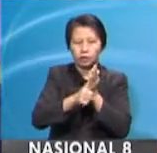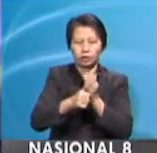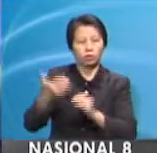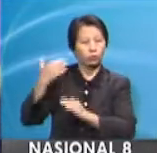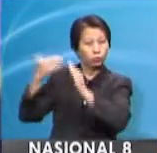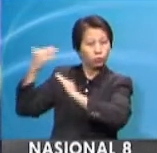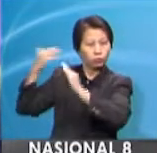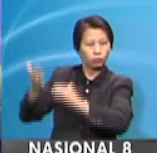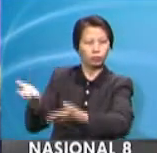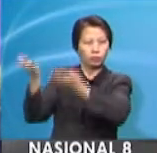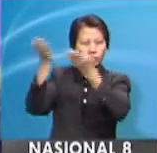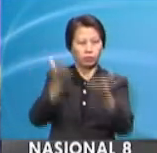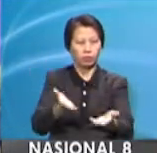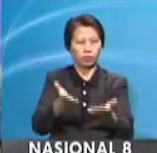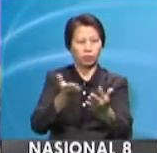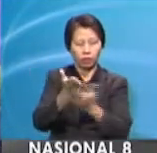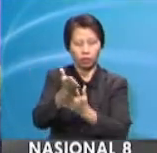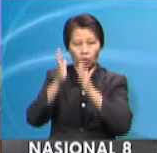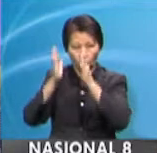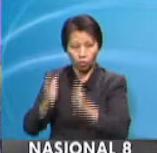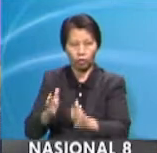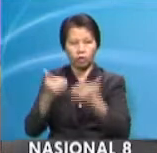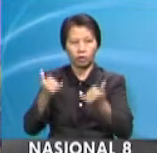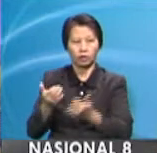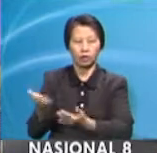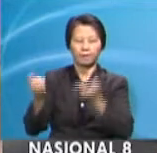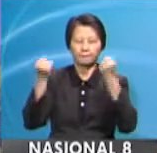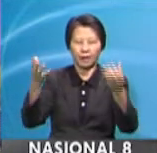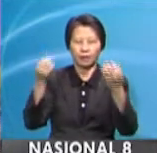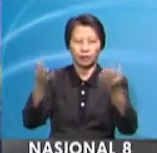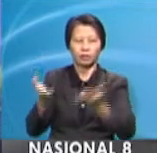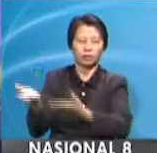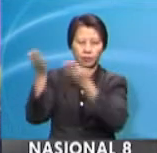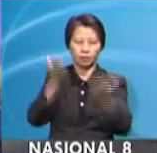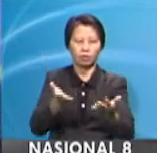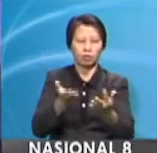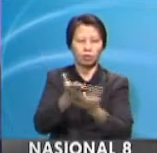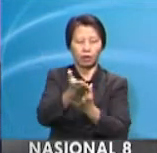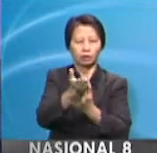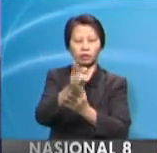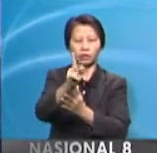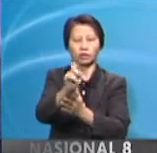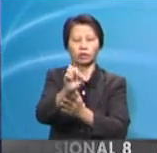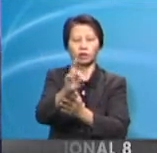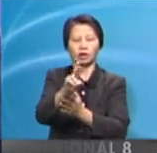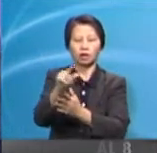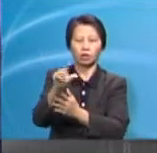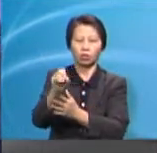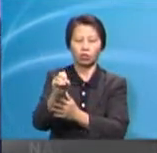dulu-dulunya bawa melalui melalui penumpang tetapi sekarang ni banyak tah dibawa melalui kago